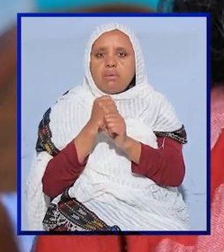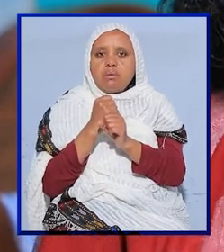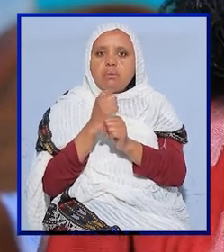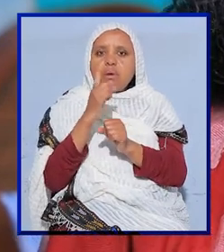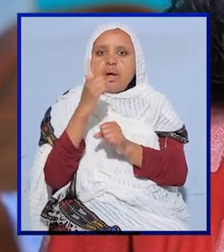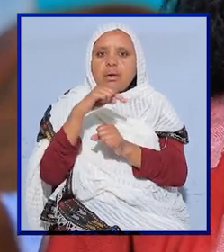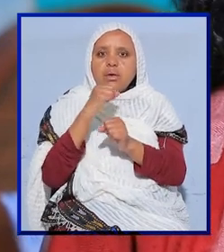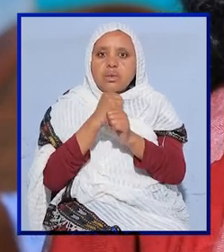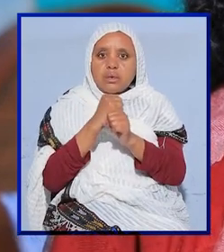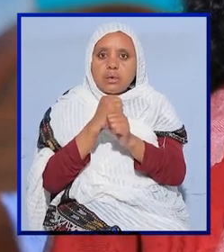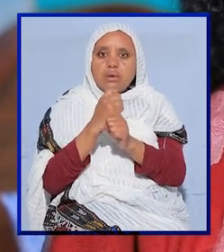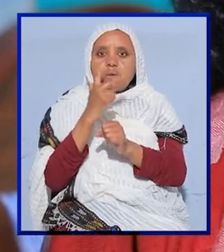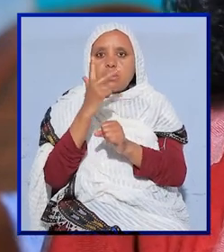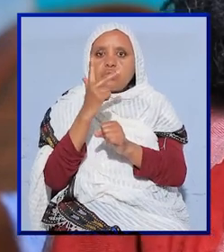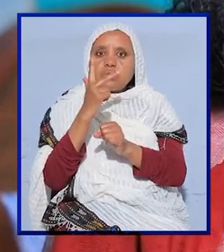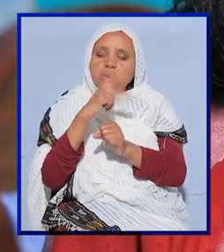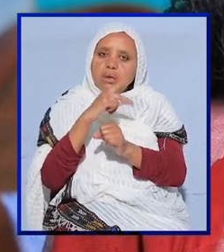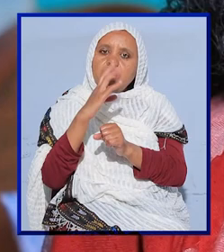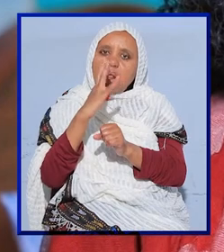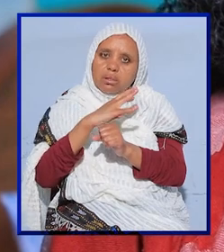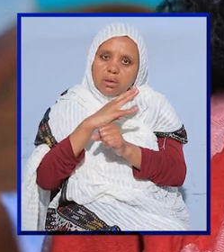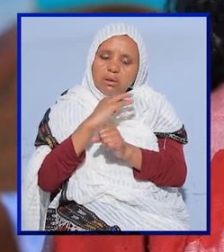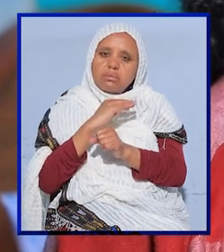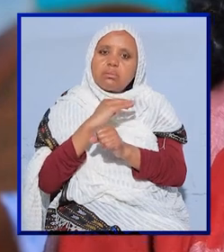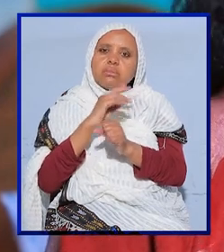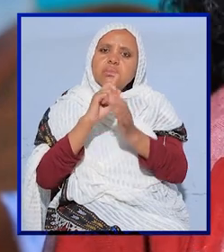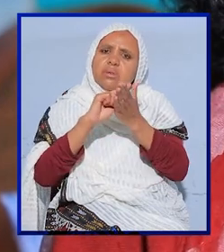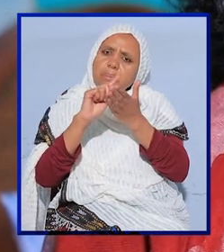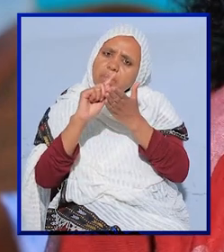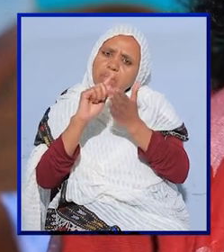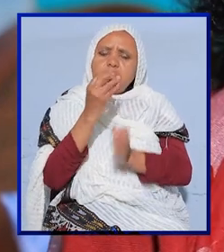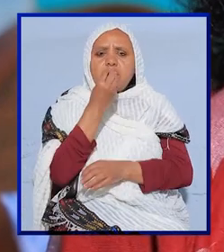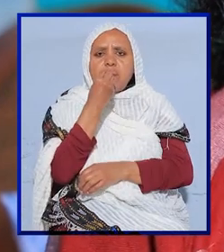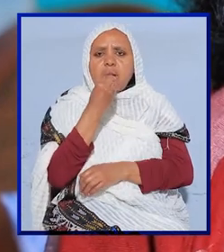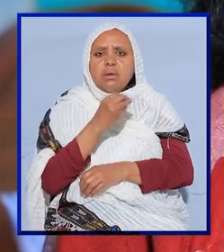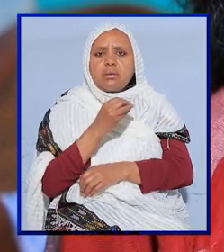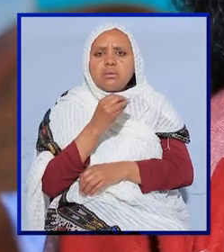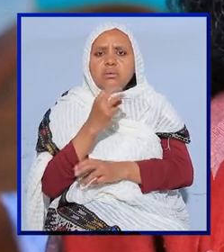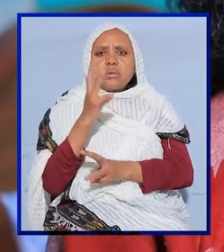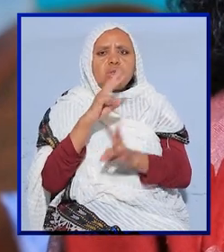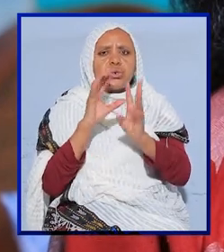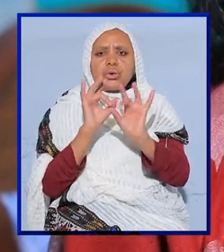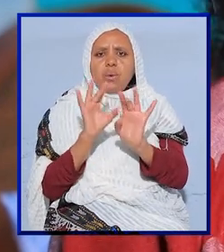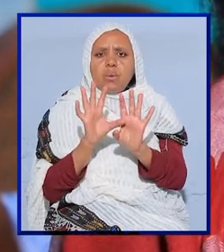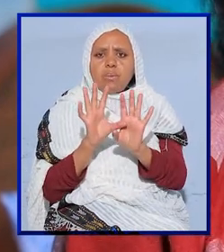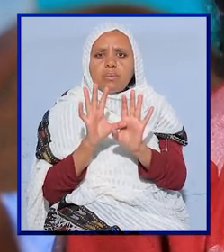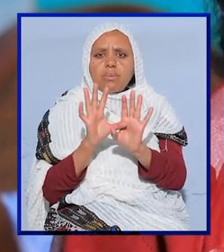አንድ ቀን ሰርተን ለሶስት ቀን ለአራት ቀን ሳምንትም እንበላለን። ችግር የለም።